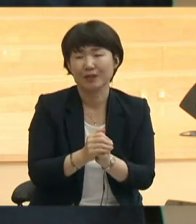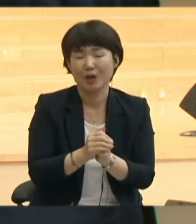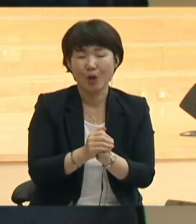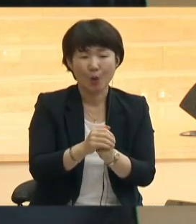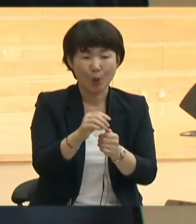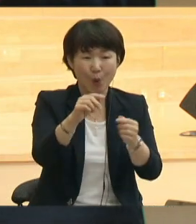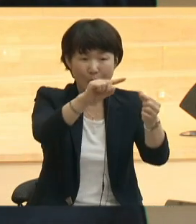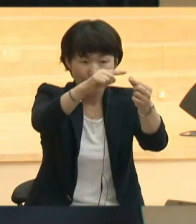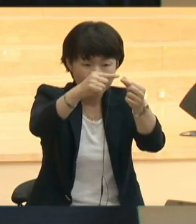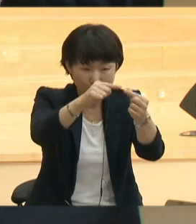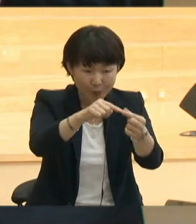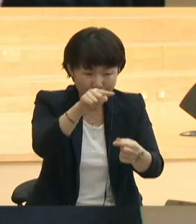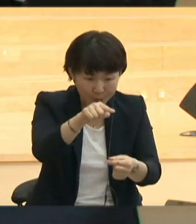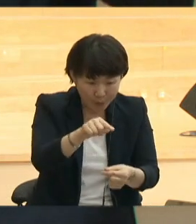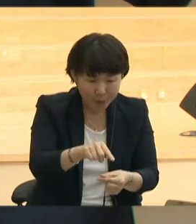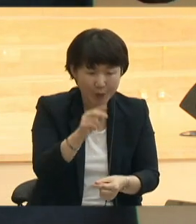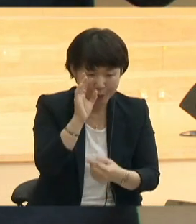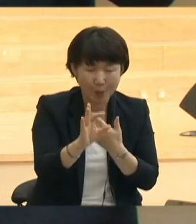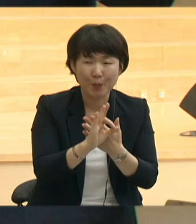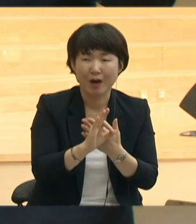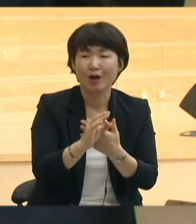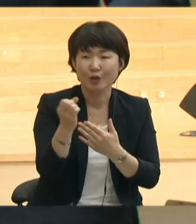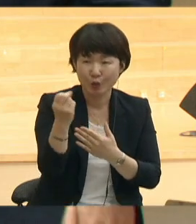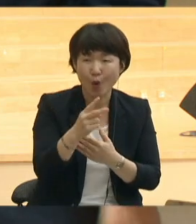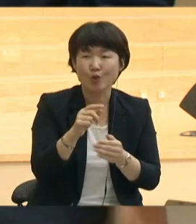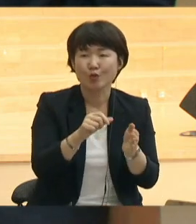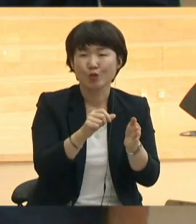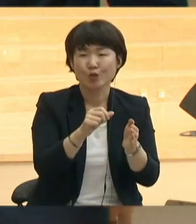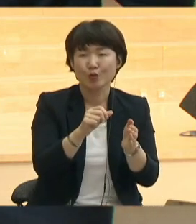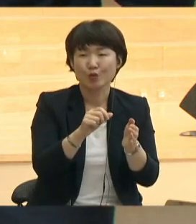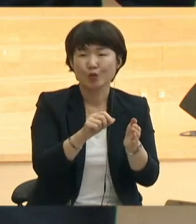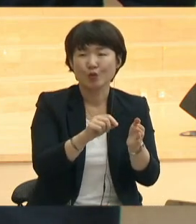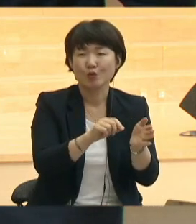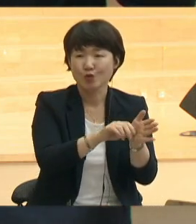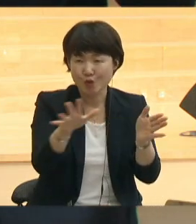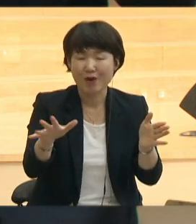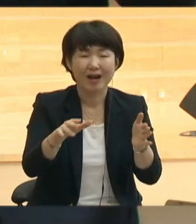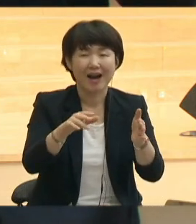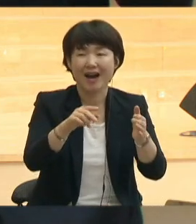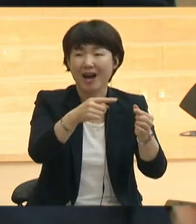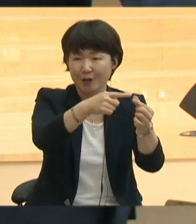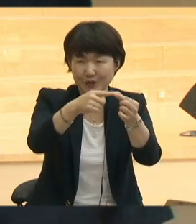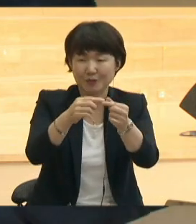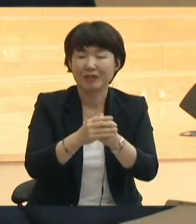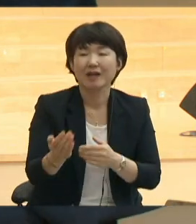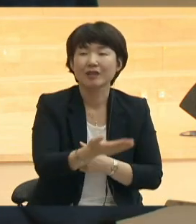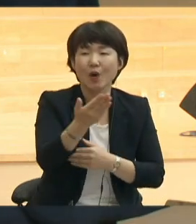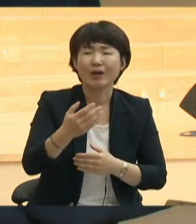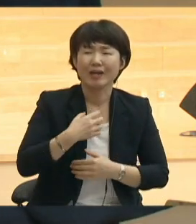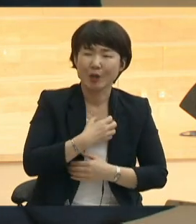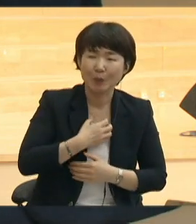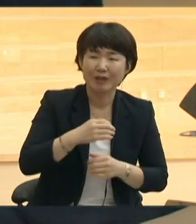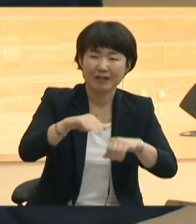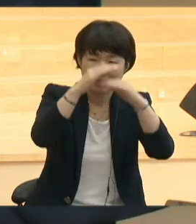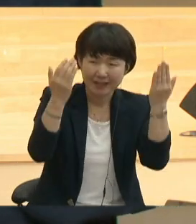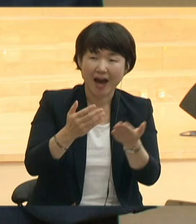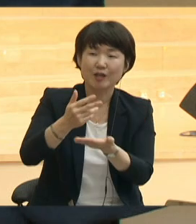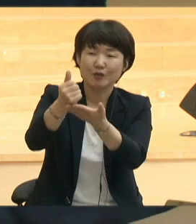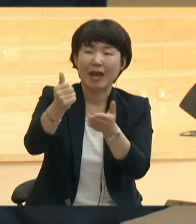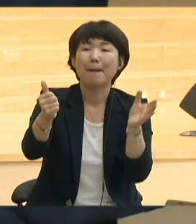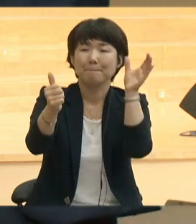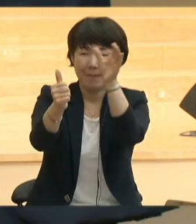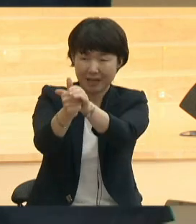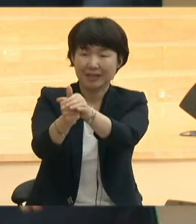내려가 보면 똑같은 얘기를 또 합니다 그 유명한 구절입니다 자 3일 국가인 너희 염려를 c 자 너희 염려를 다 주께